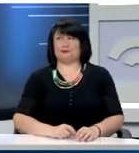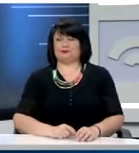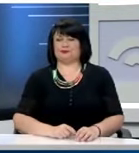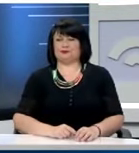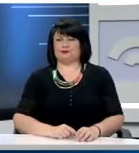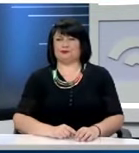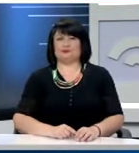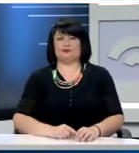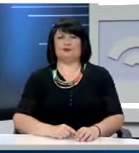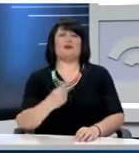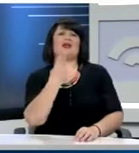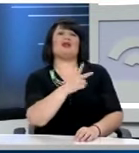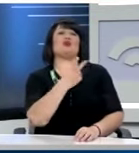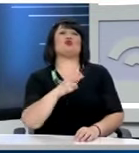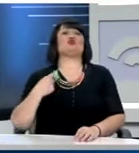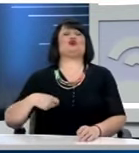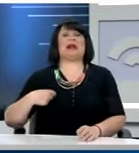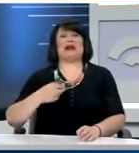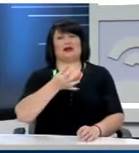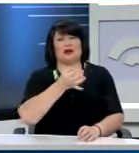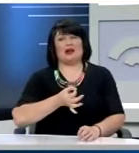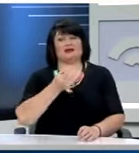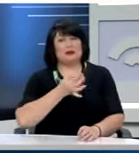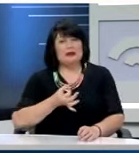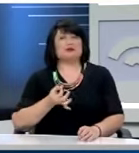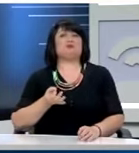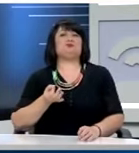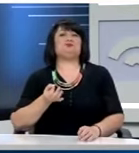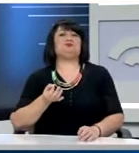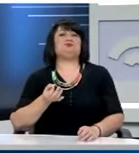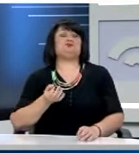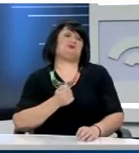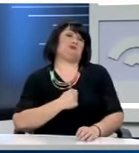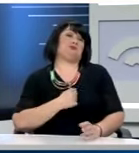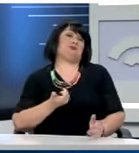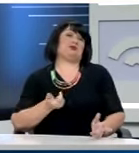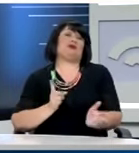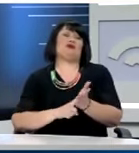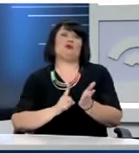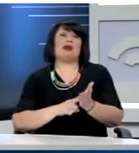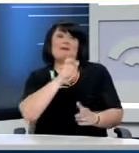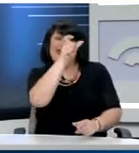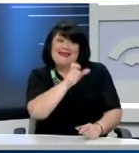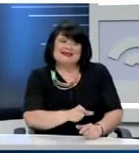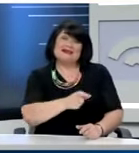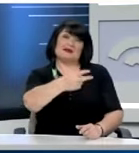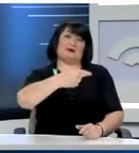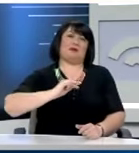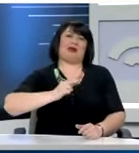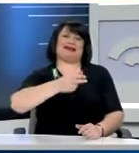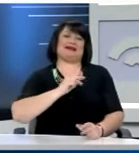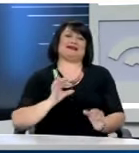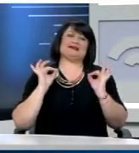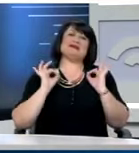τα στελέχη σας να μιλάνε, αλλά πιστεύω ότι πρέπει να δώσετε εσείς